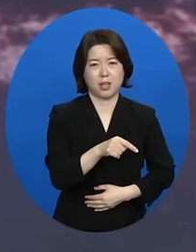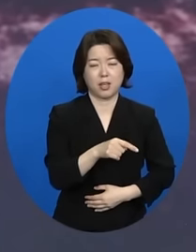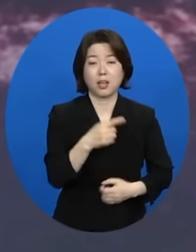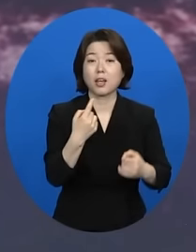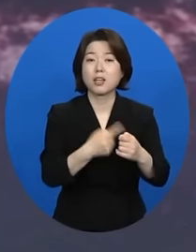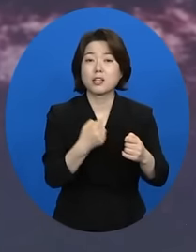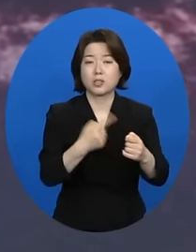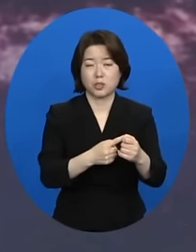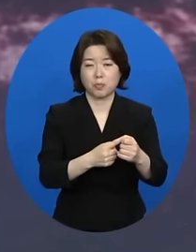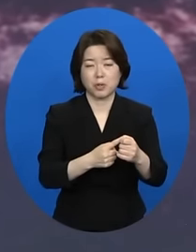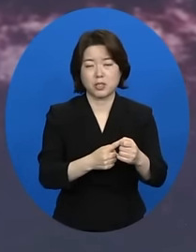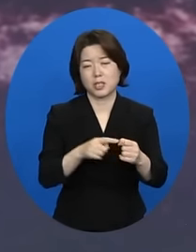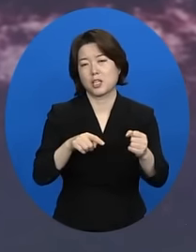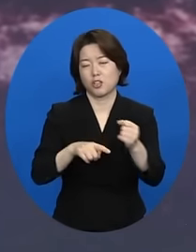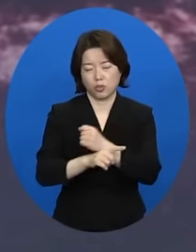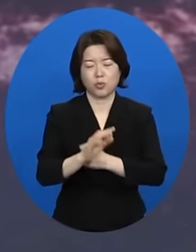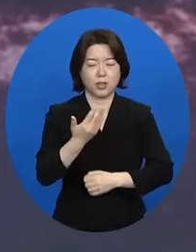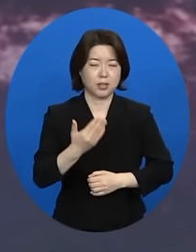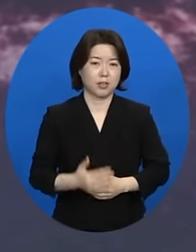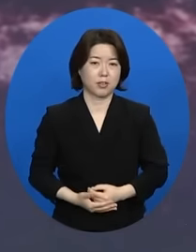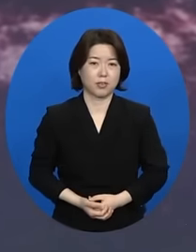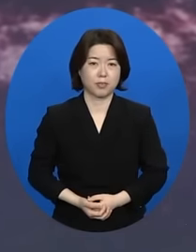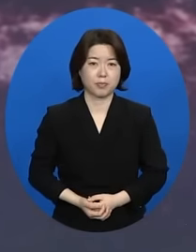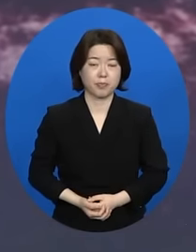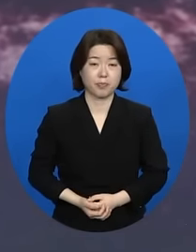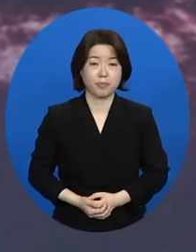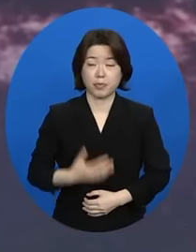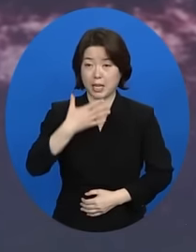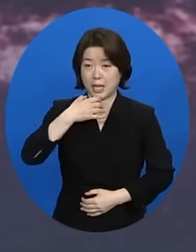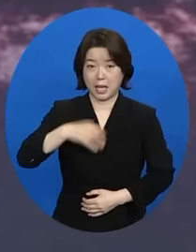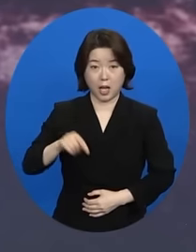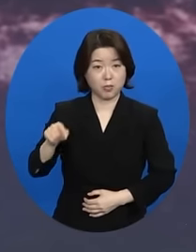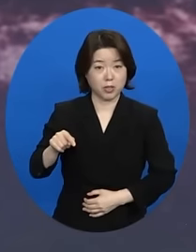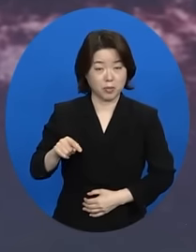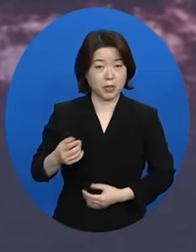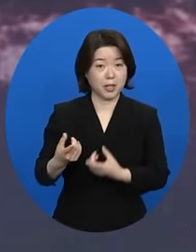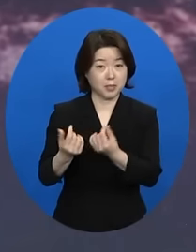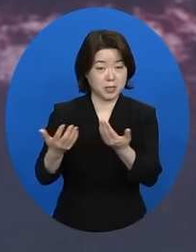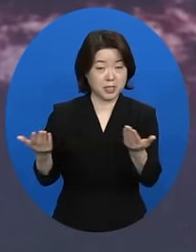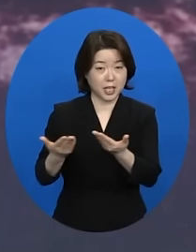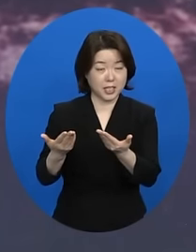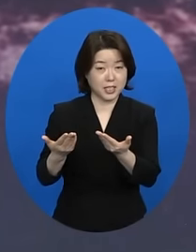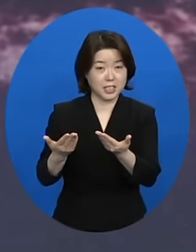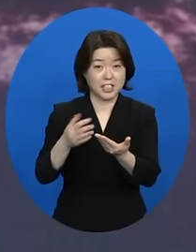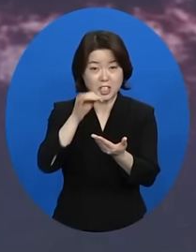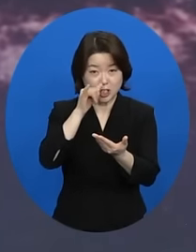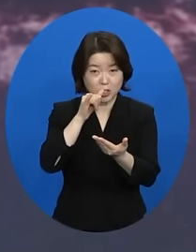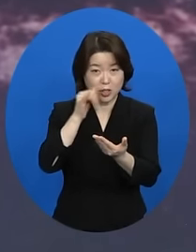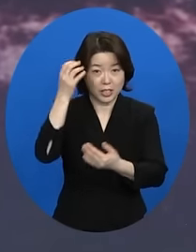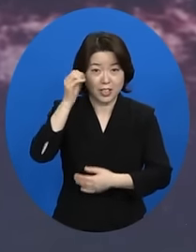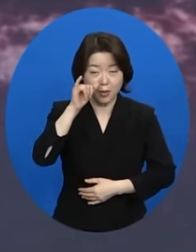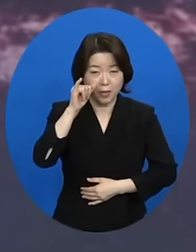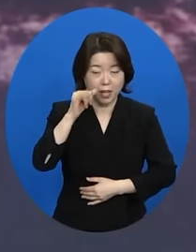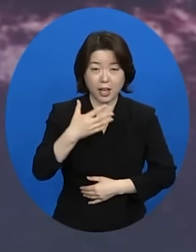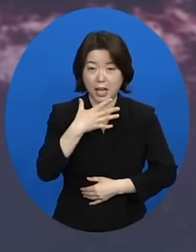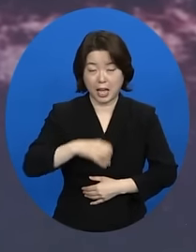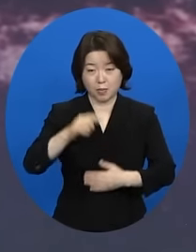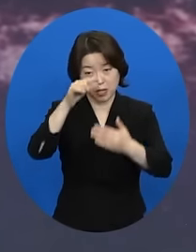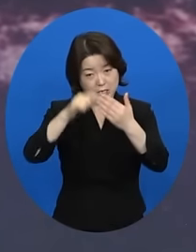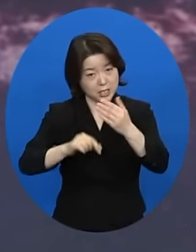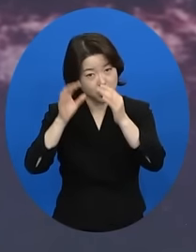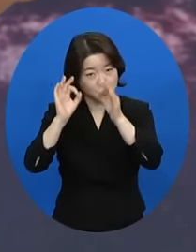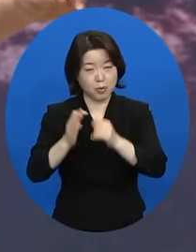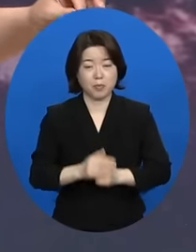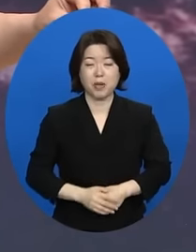번째 원인입니다. 아브라함에게도 비슷한 사건이 있었던 거 기억나십니까? 아브라함 시리즈에서